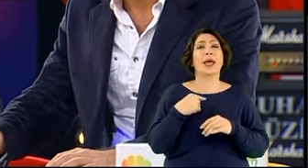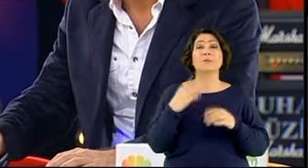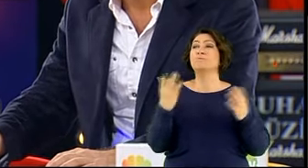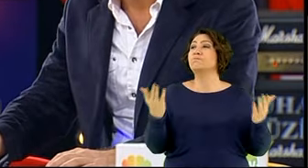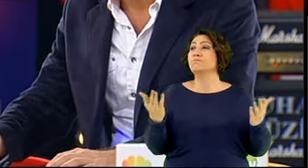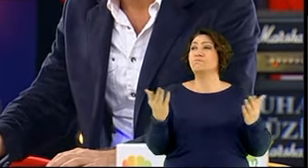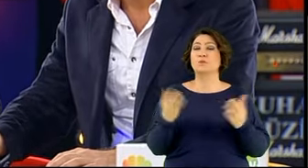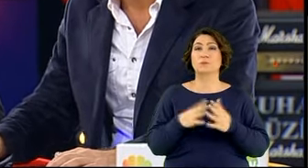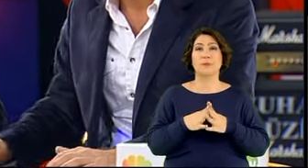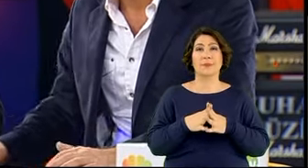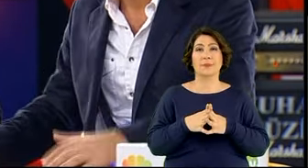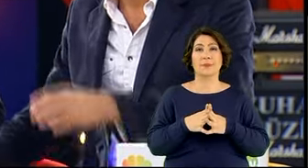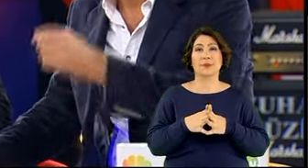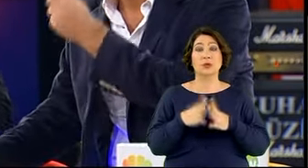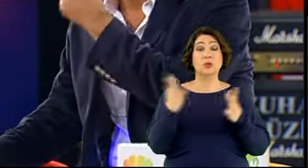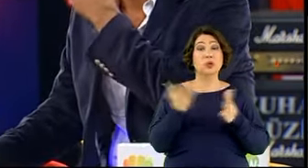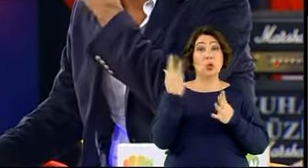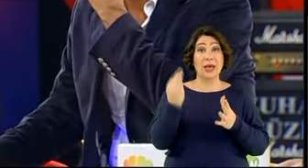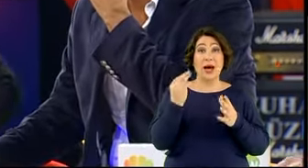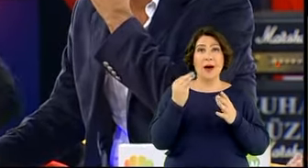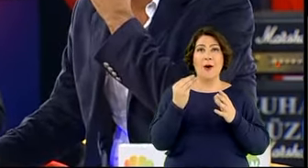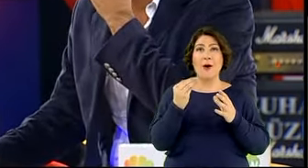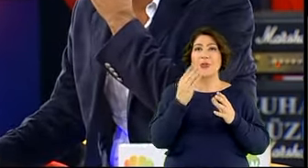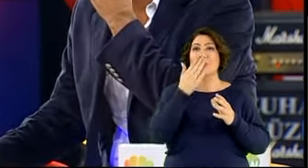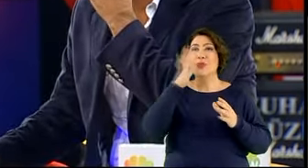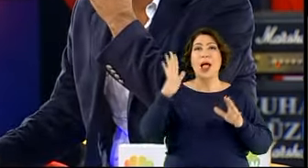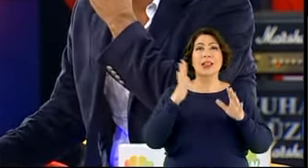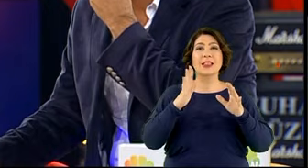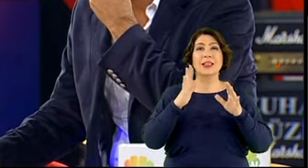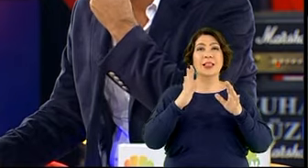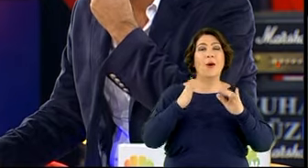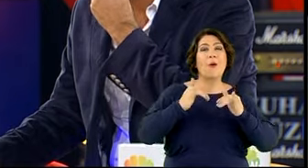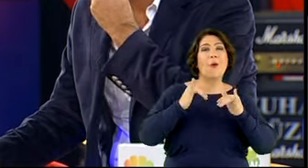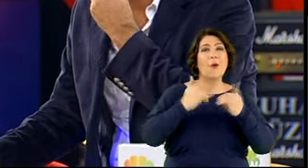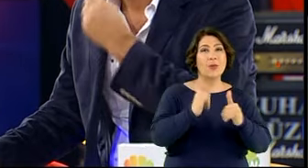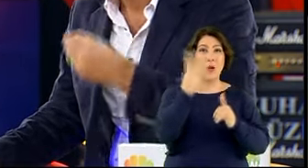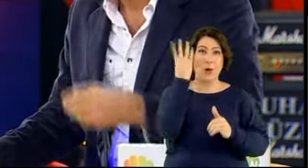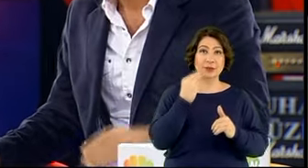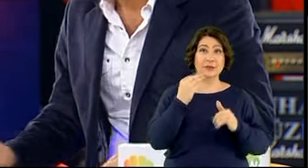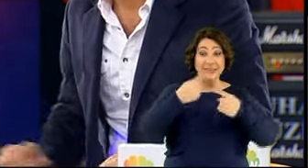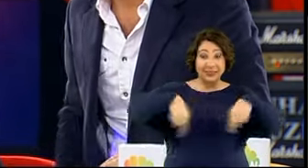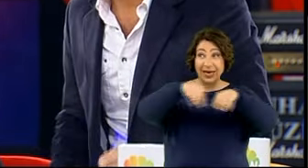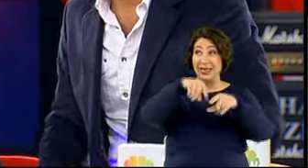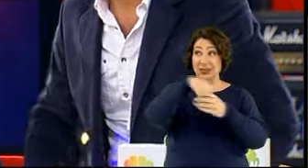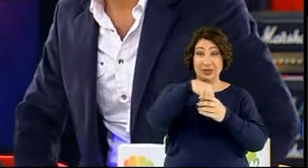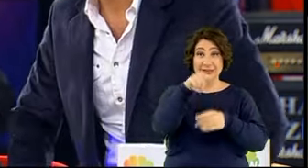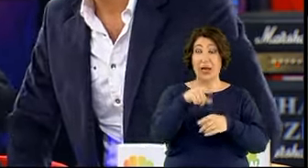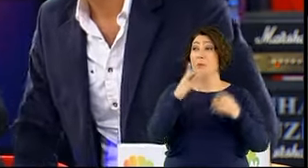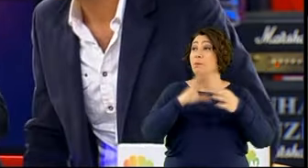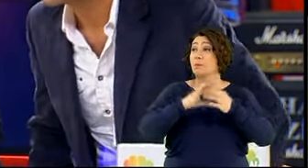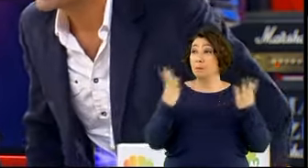şöyle çok daha organik derler yani organik oynamayı öğrendim sahne içerisinde. Çünkü